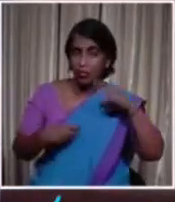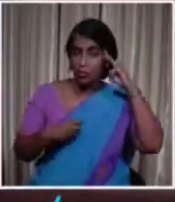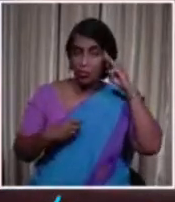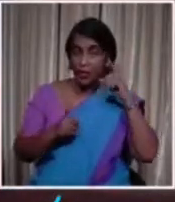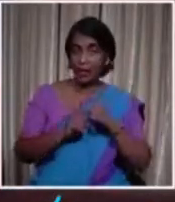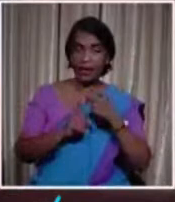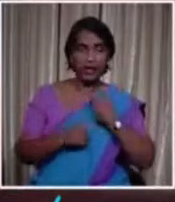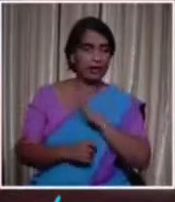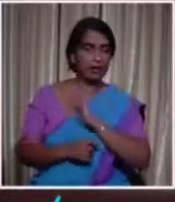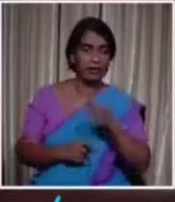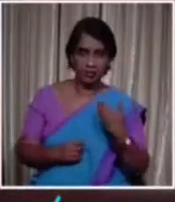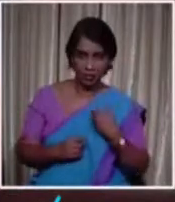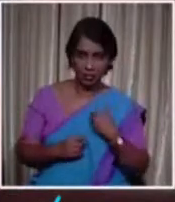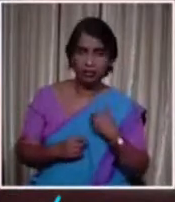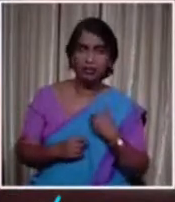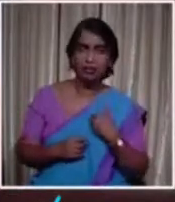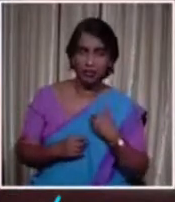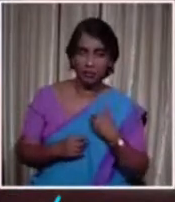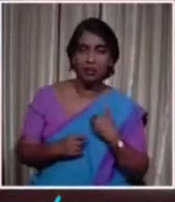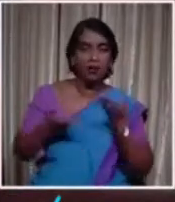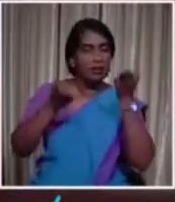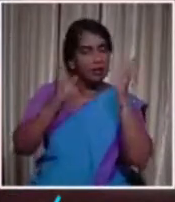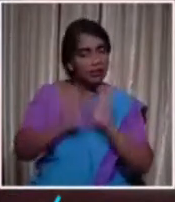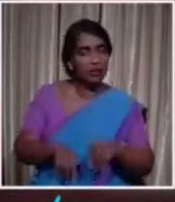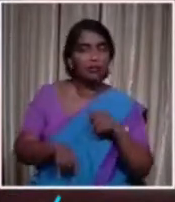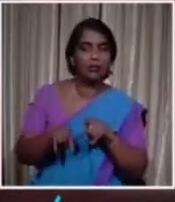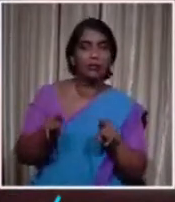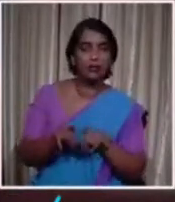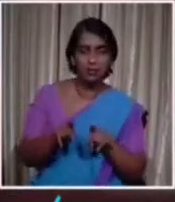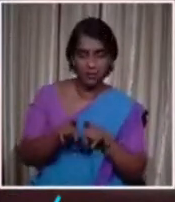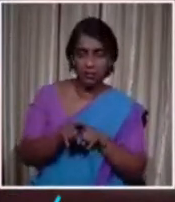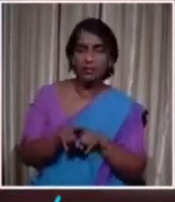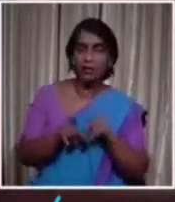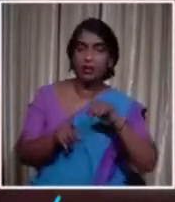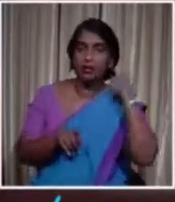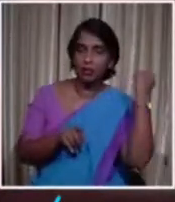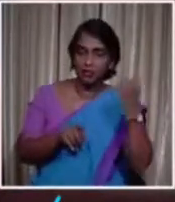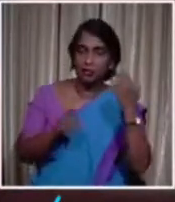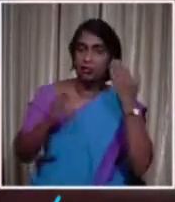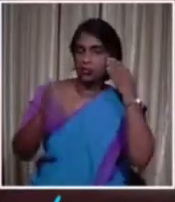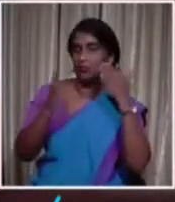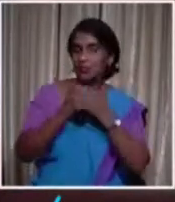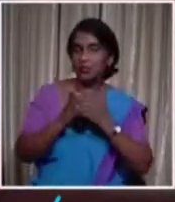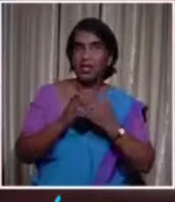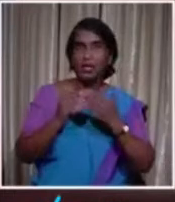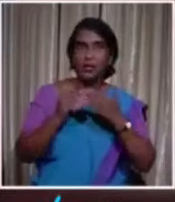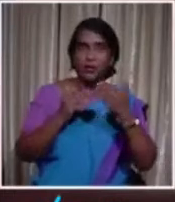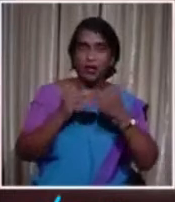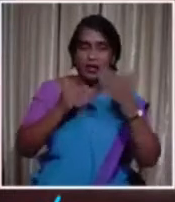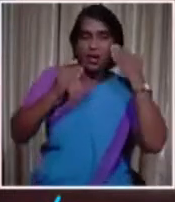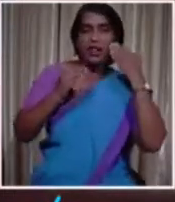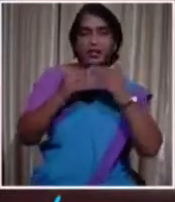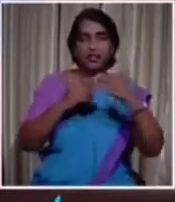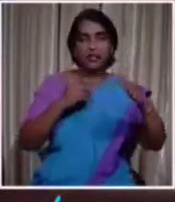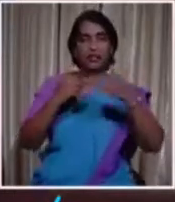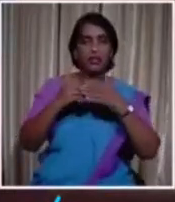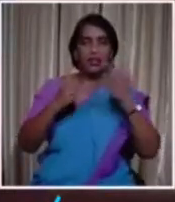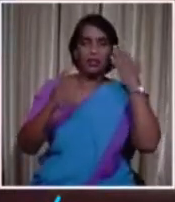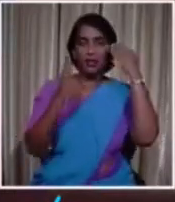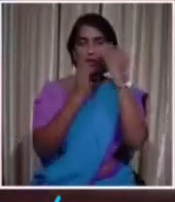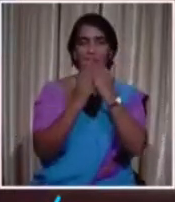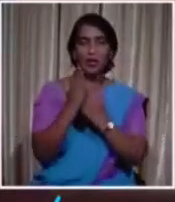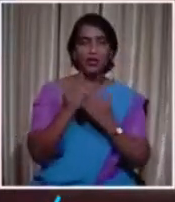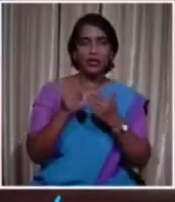අධ්‍යක්ෂකවරයෙක් නෙමෙයි කියලා අවසන් කරන්න ඒ අවසාන වශයෙන් මේ කතාව මම ඔබතුමාගේ අවසරයක් ඉල්ලනවා හන්සාඩ් ගත